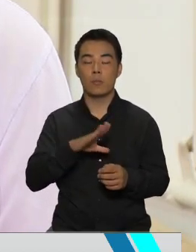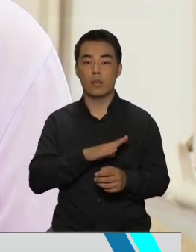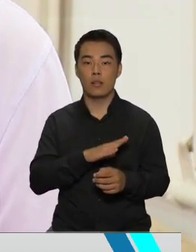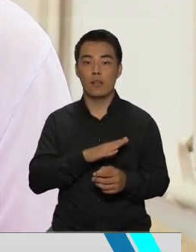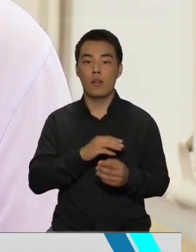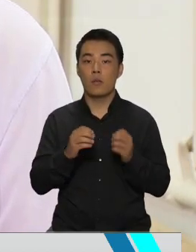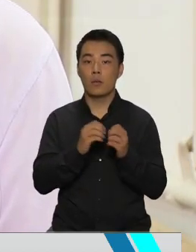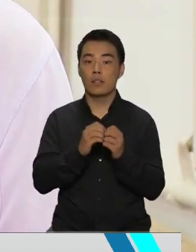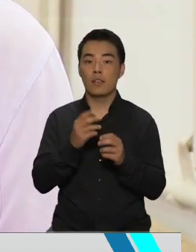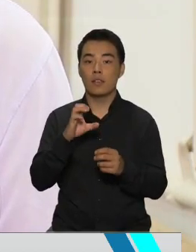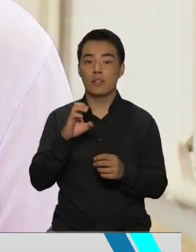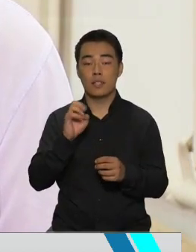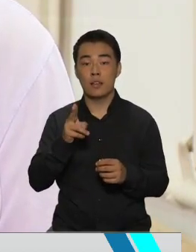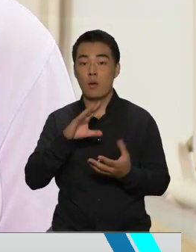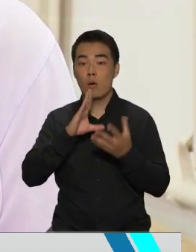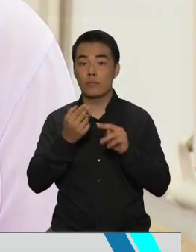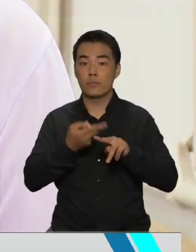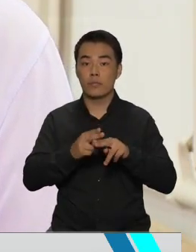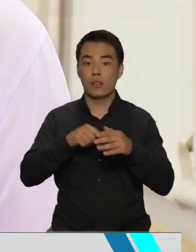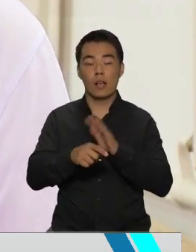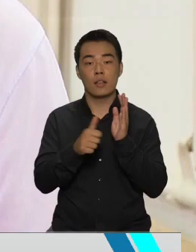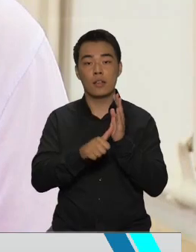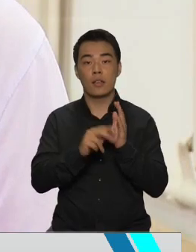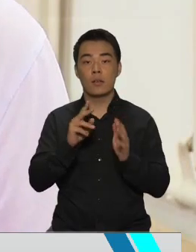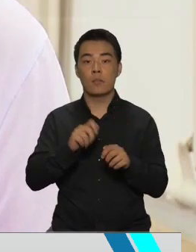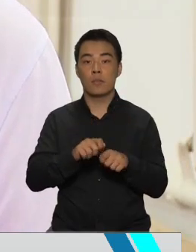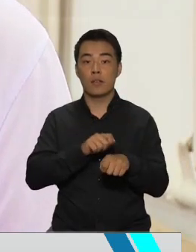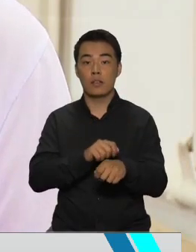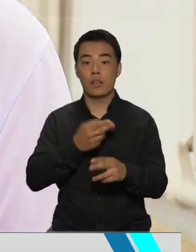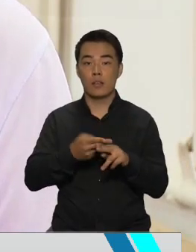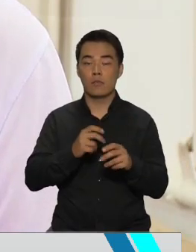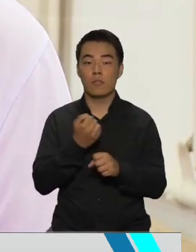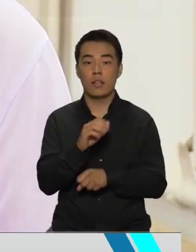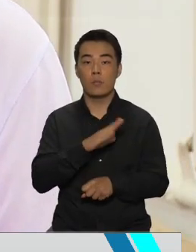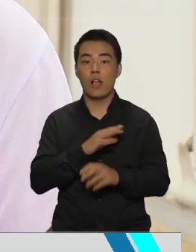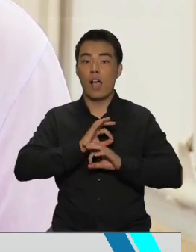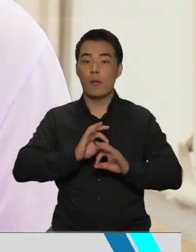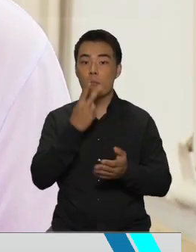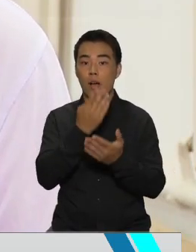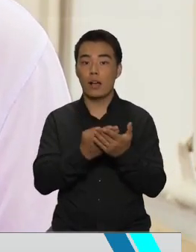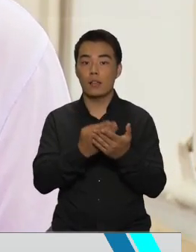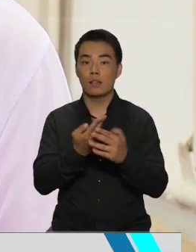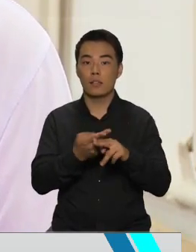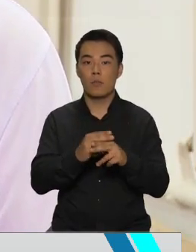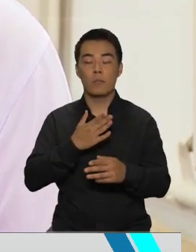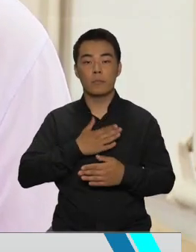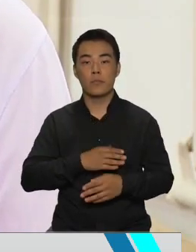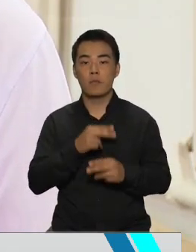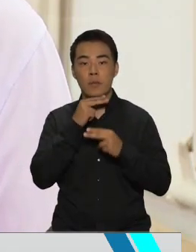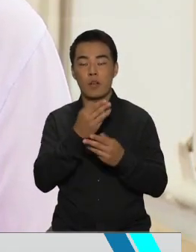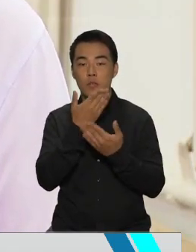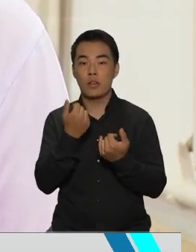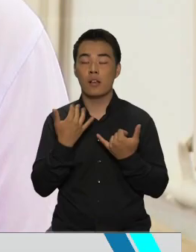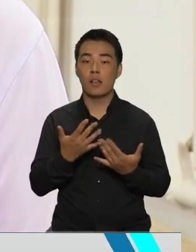Мен 10 секундтан астам уақытта 60 метр қашықтықты жүгіріп өттім. Бірақ мен үздік нәтижелеріме кәсіби түрде көңіл бөлмеймін.